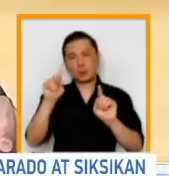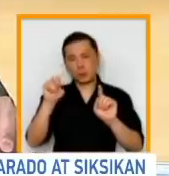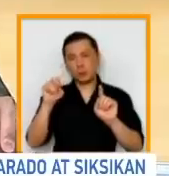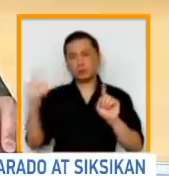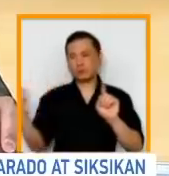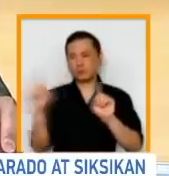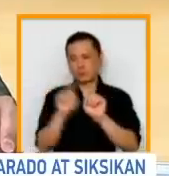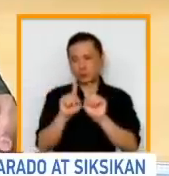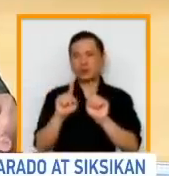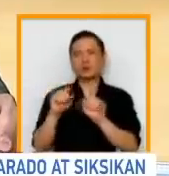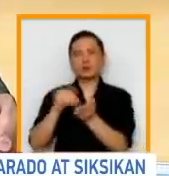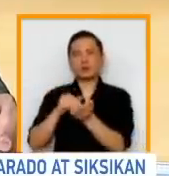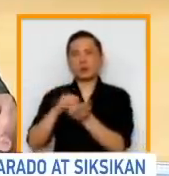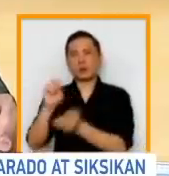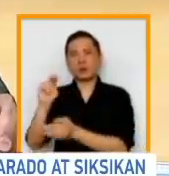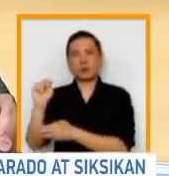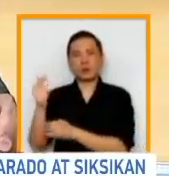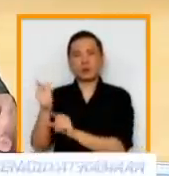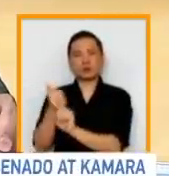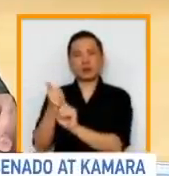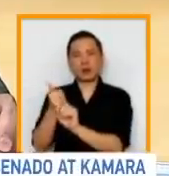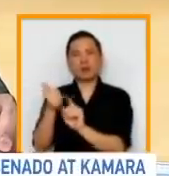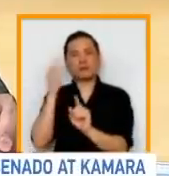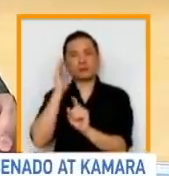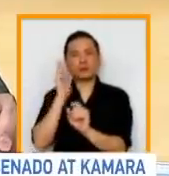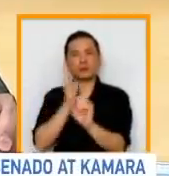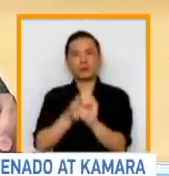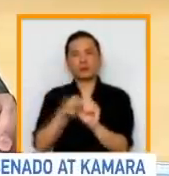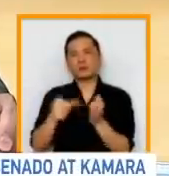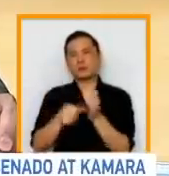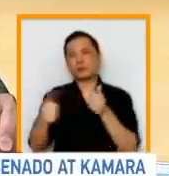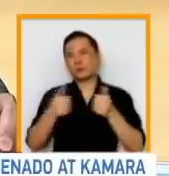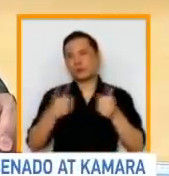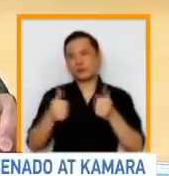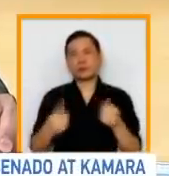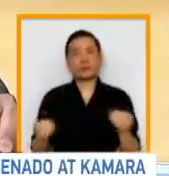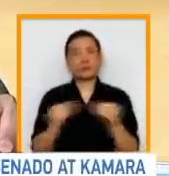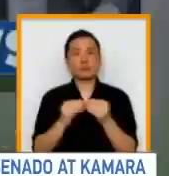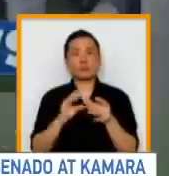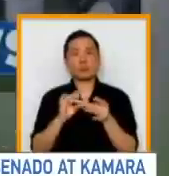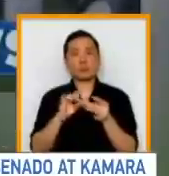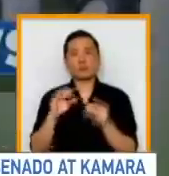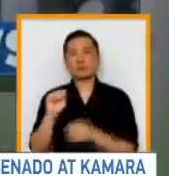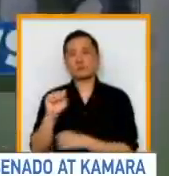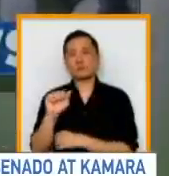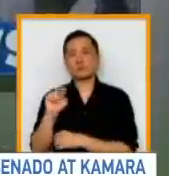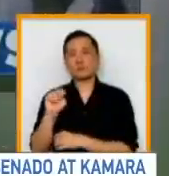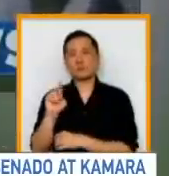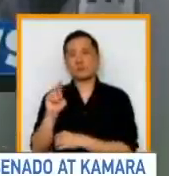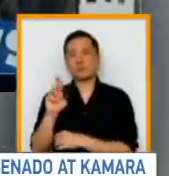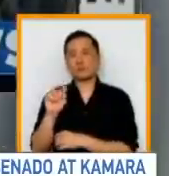sa eleksyon 2022. Unang balita si Sandra Aguinaldo.